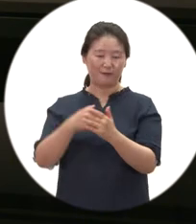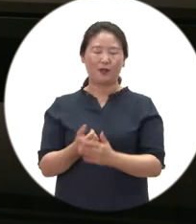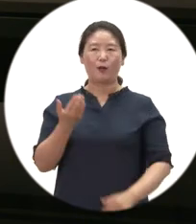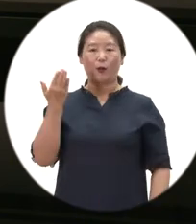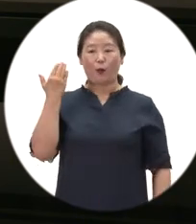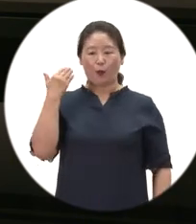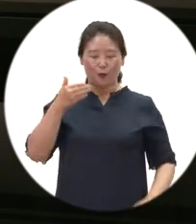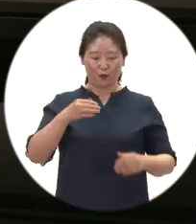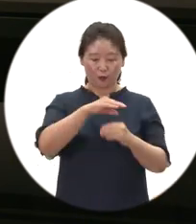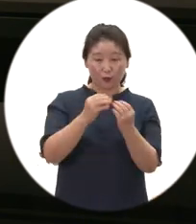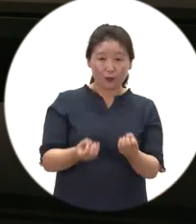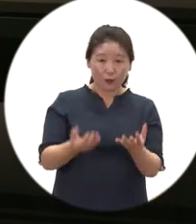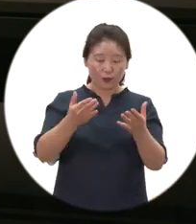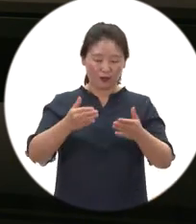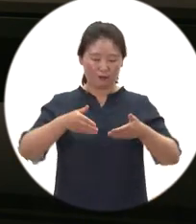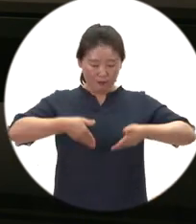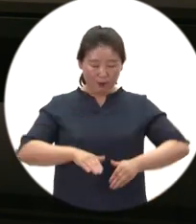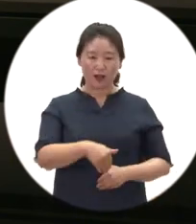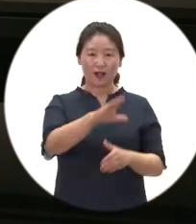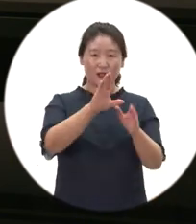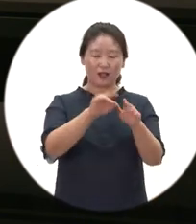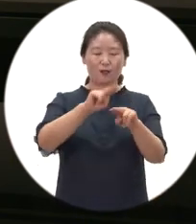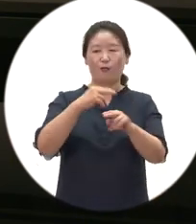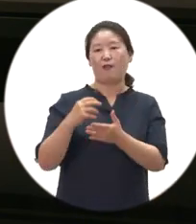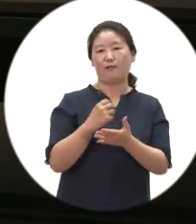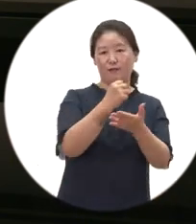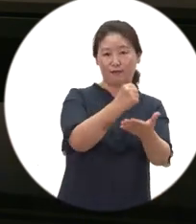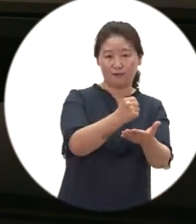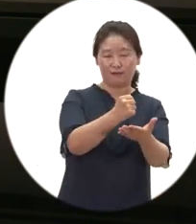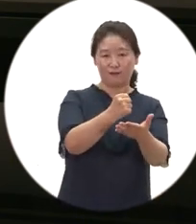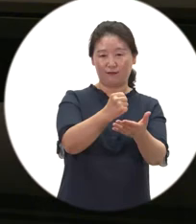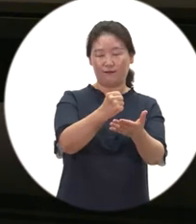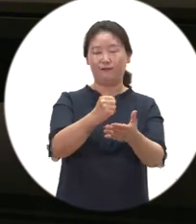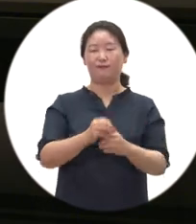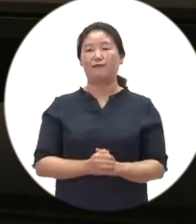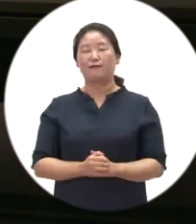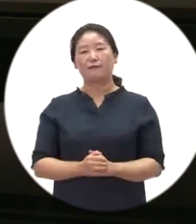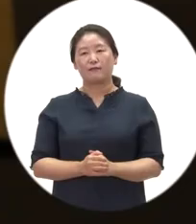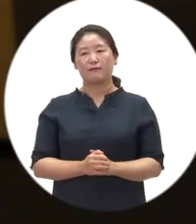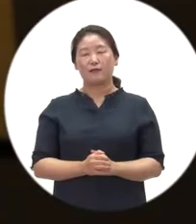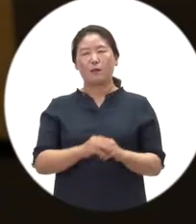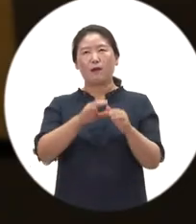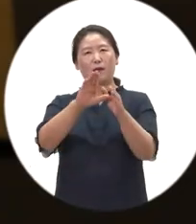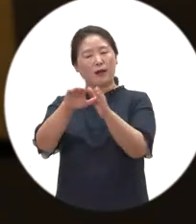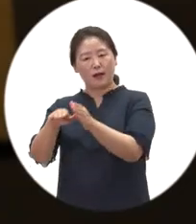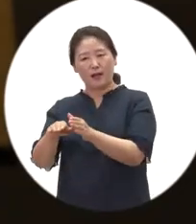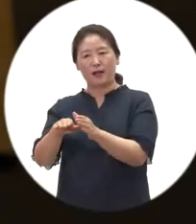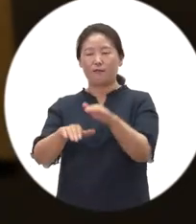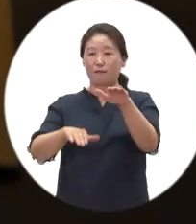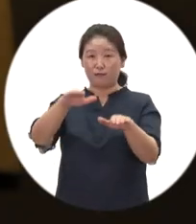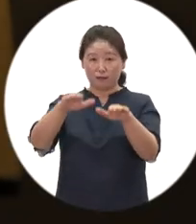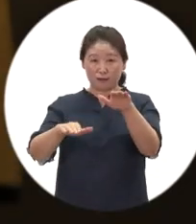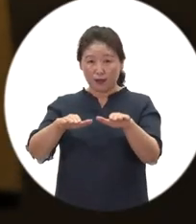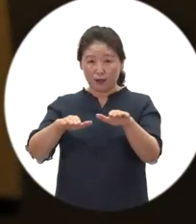근현대 시기에는 추석에 귀향을 하면서 가진 선물을 사가지고 고향을 찾는 사람들을 많이 볼수 있는데요. 추석 선물은